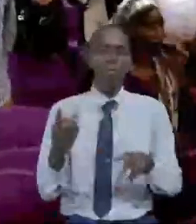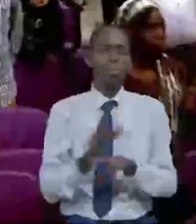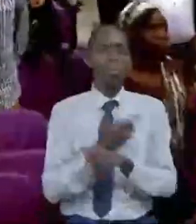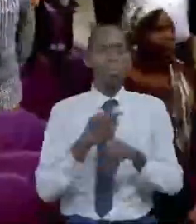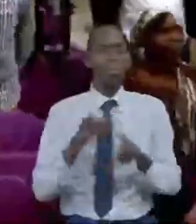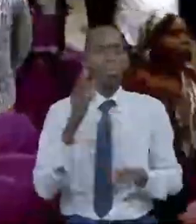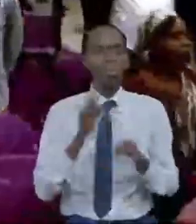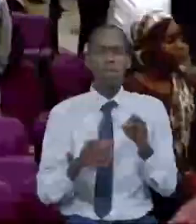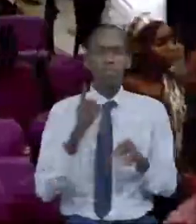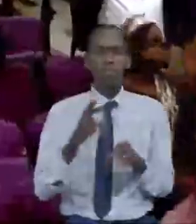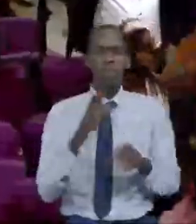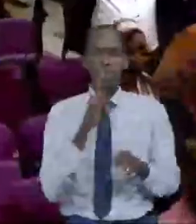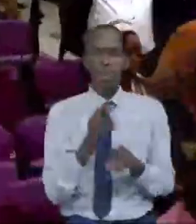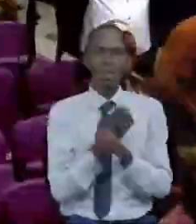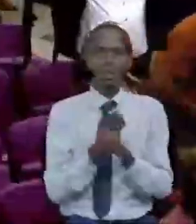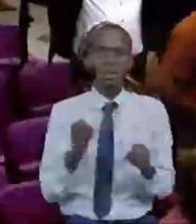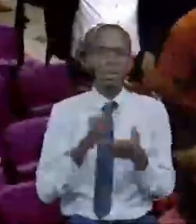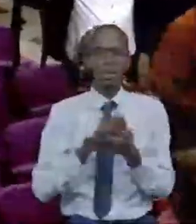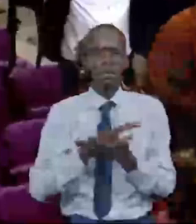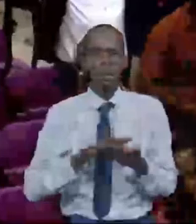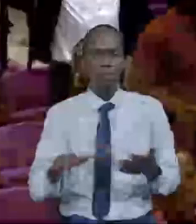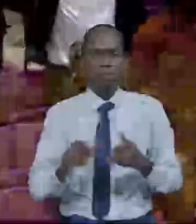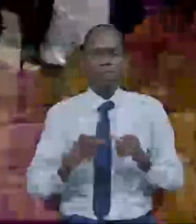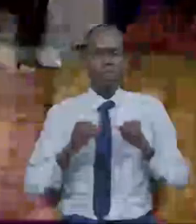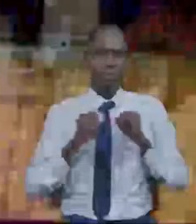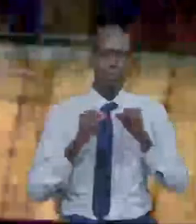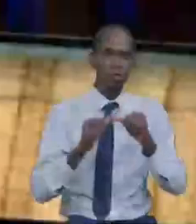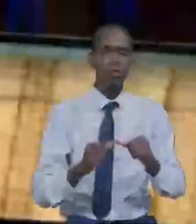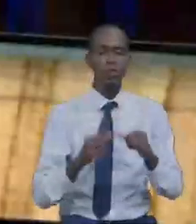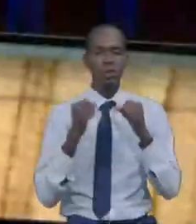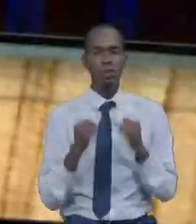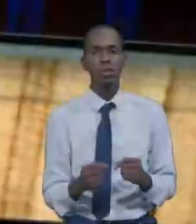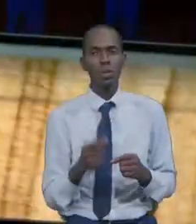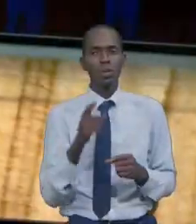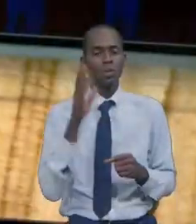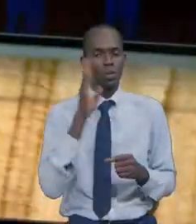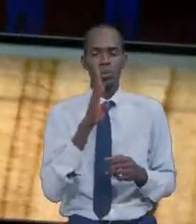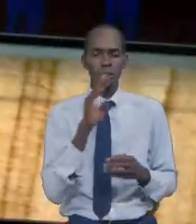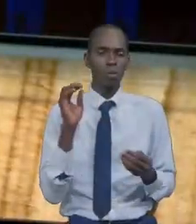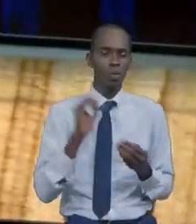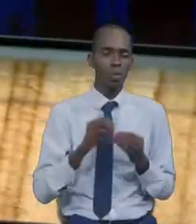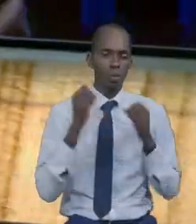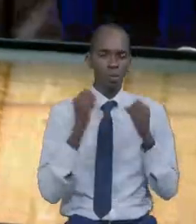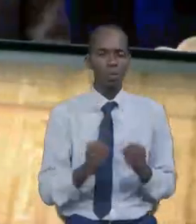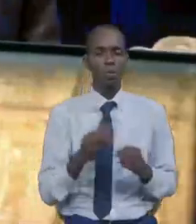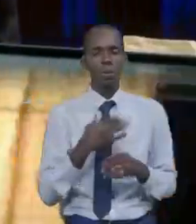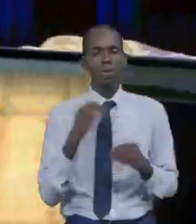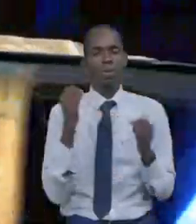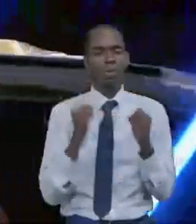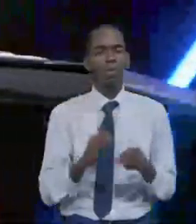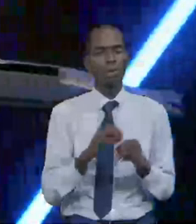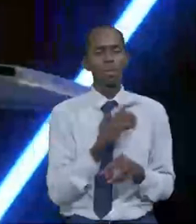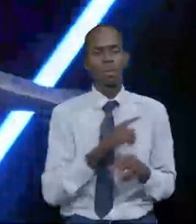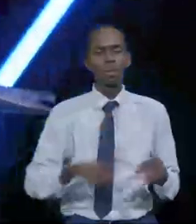Mais si tu es sauvé, purifié, sanctifié, tu seras fortifié, tu seras de plus en plus fort dans